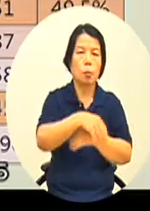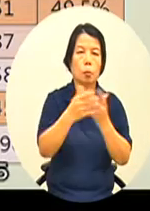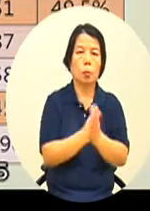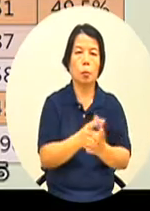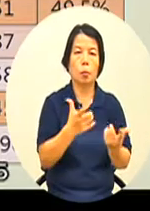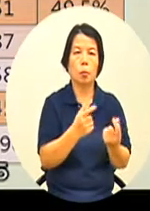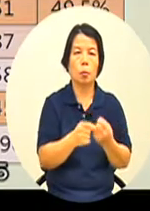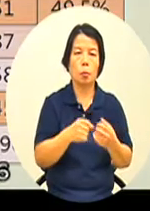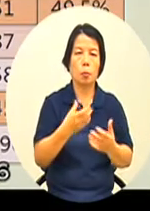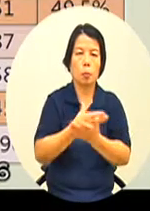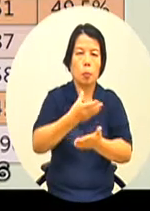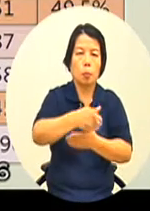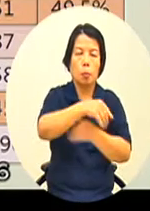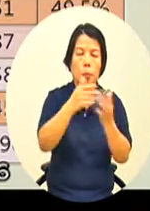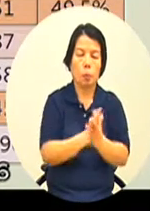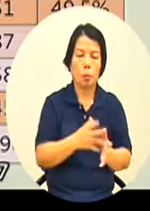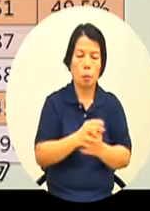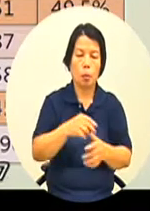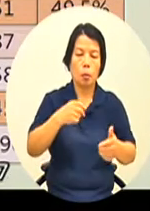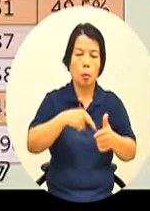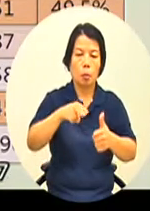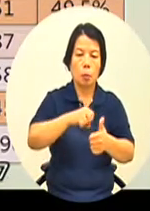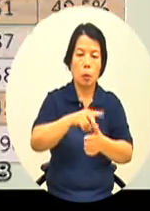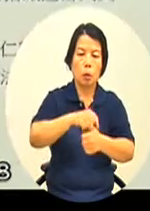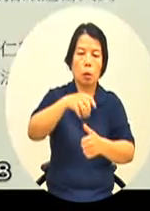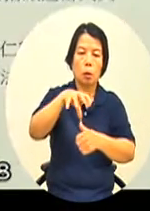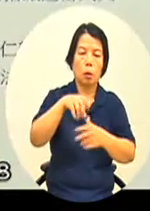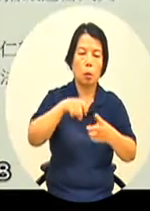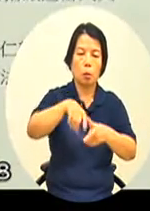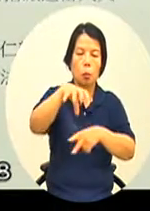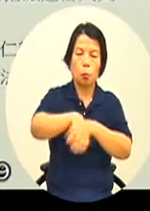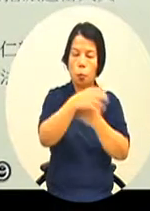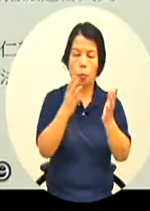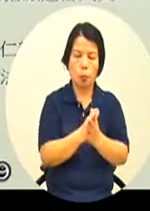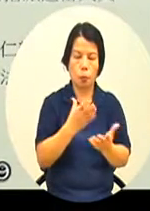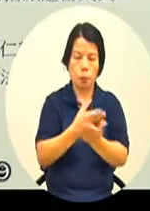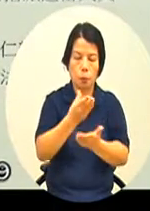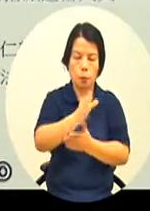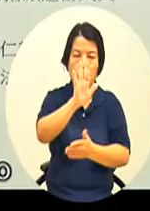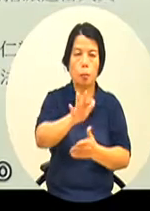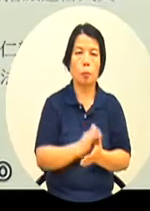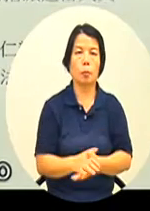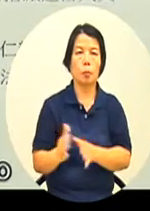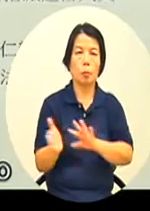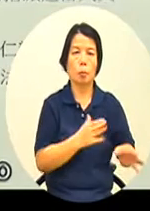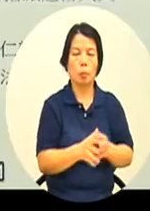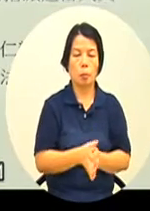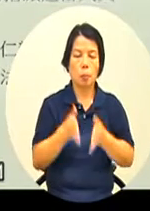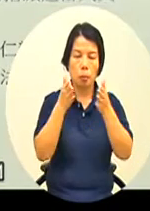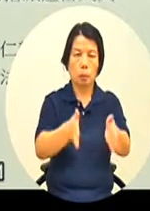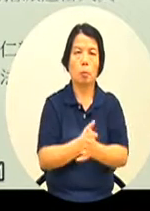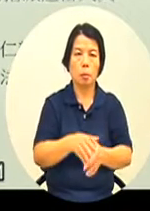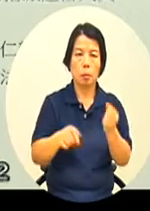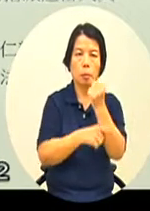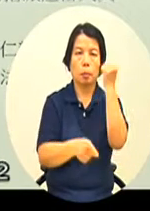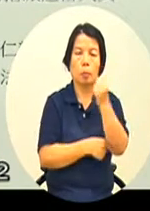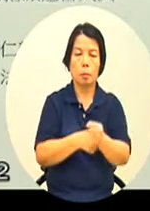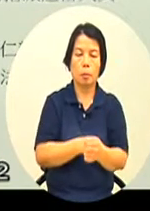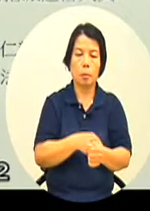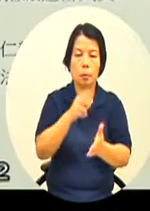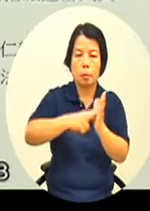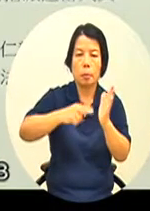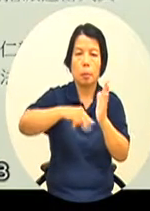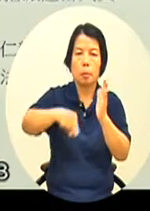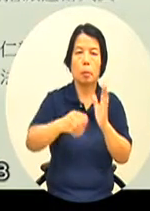偿部分则为养工处1件，环保局1件，其余请参阅。另就法令审议部分，各局